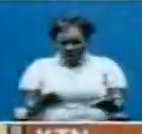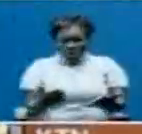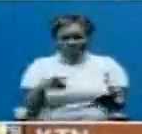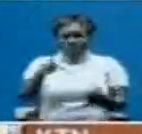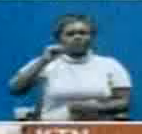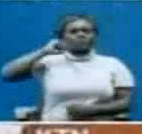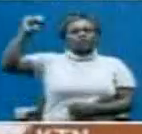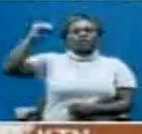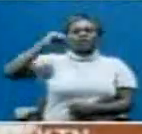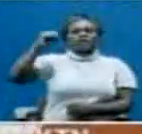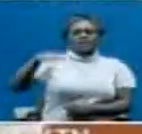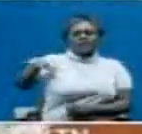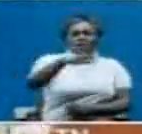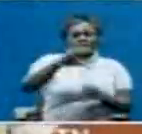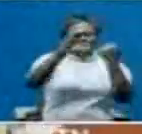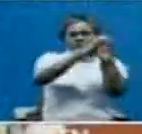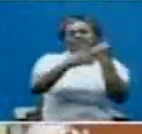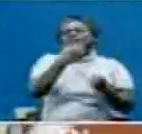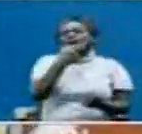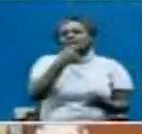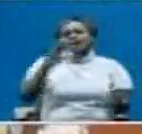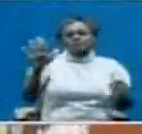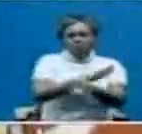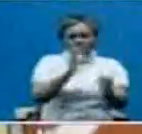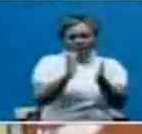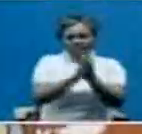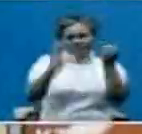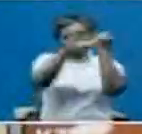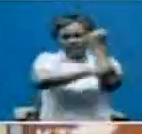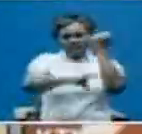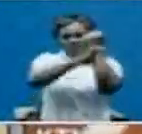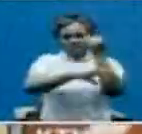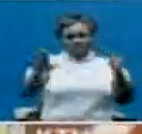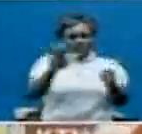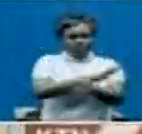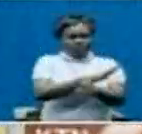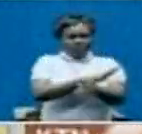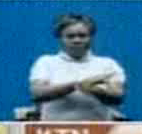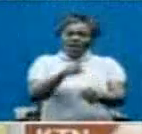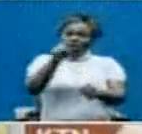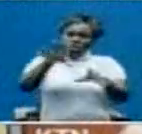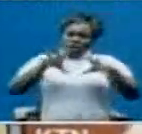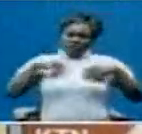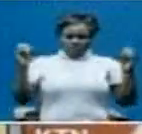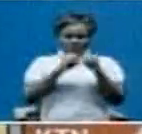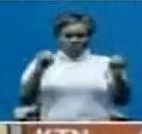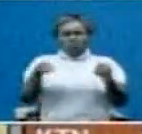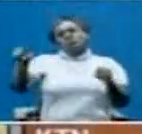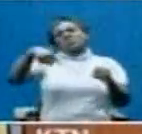wa siasa katika eneo zima la Nyanza na nchini Kenya. Na ukikataa,